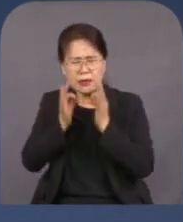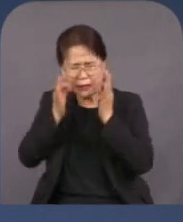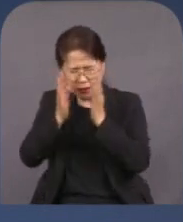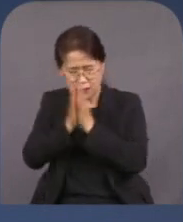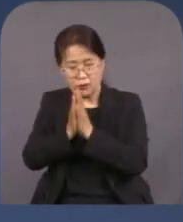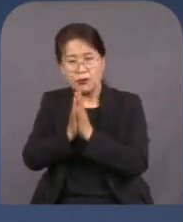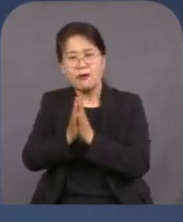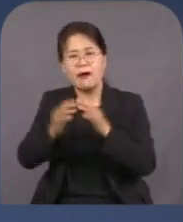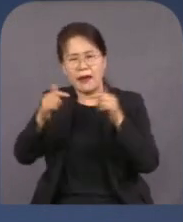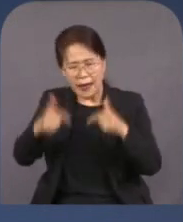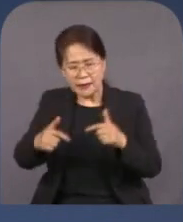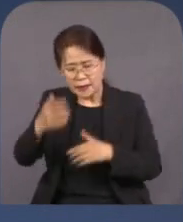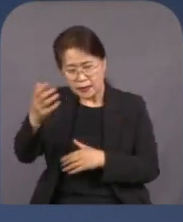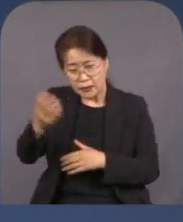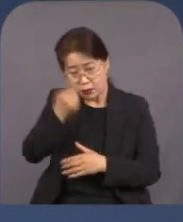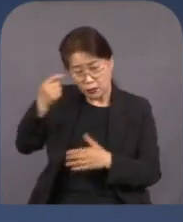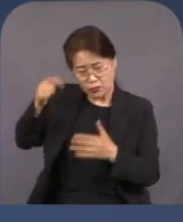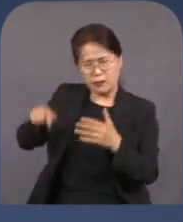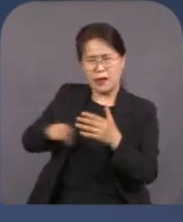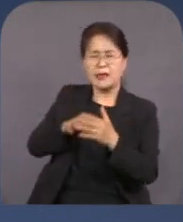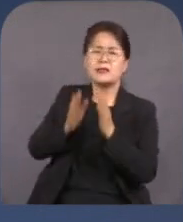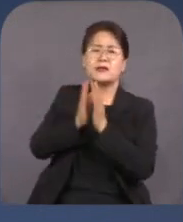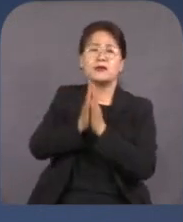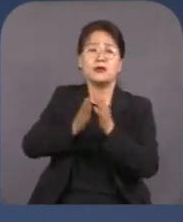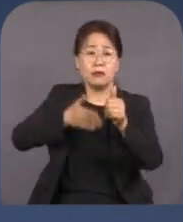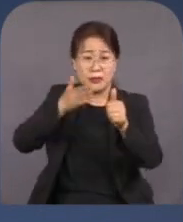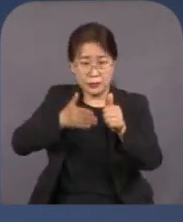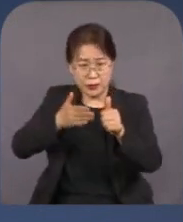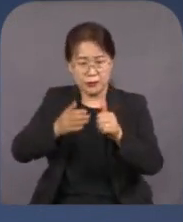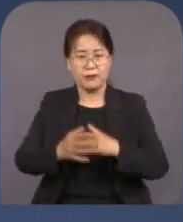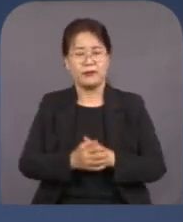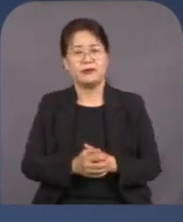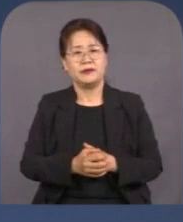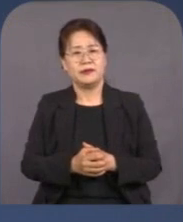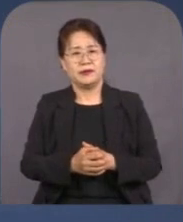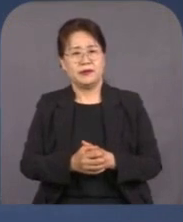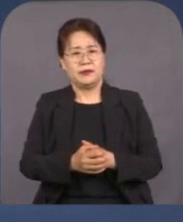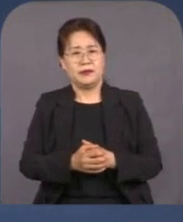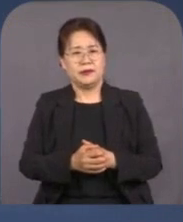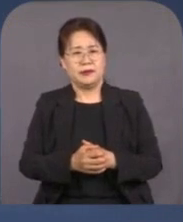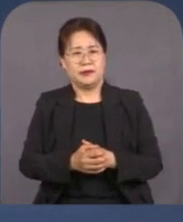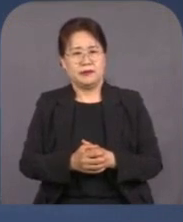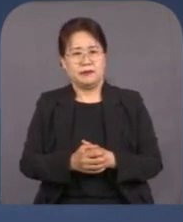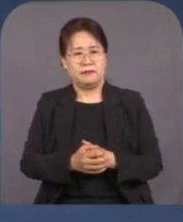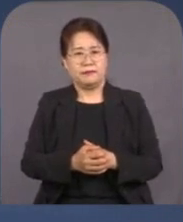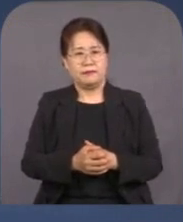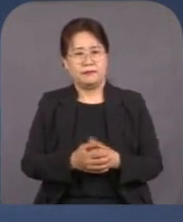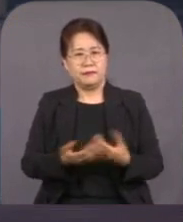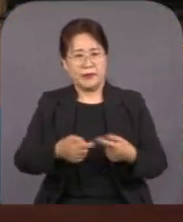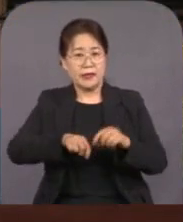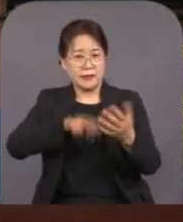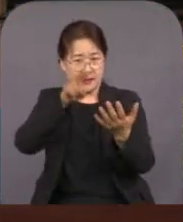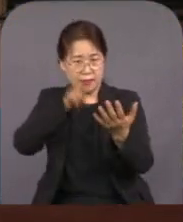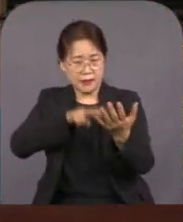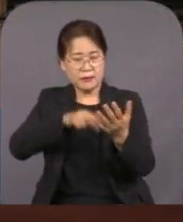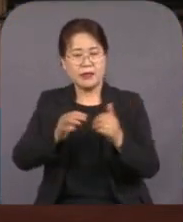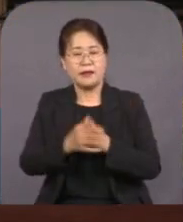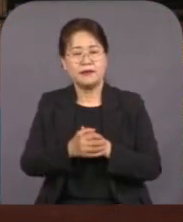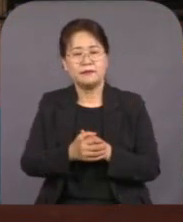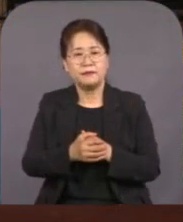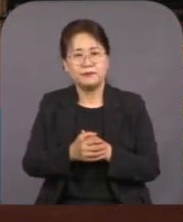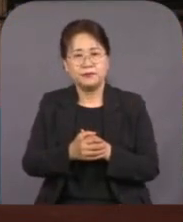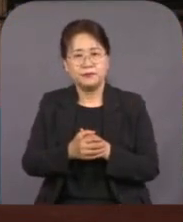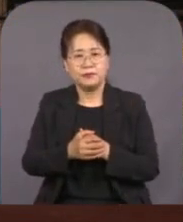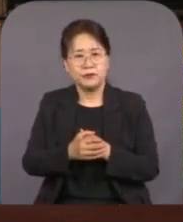항상 성령 안에서 기도하라고 그렇게 말씀하고 있습니다 자 우리 18절 상반절의 말씀을 함께 읽겠습니다 다